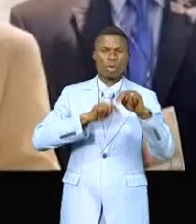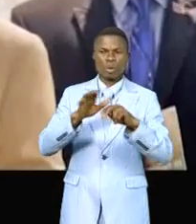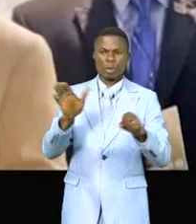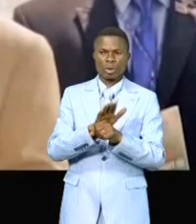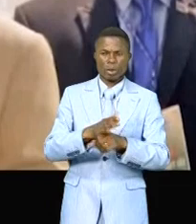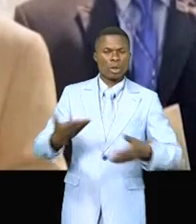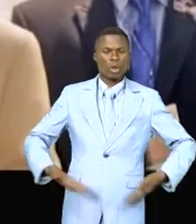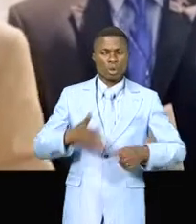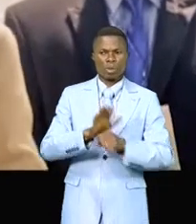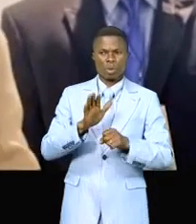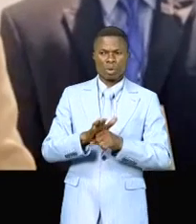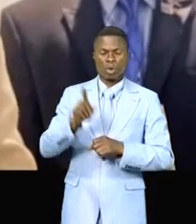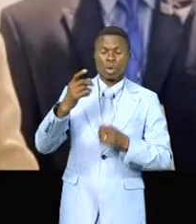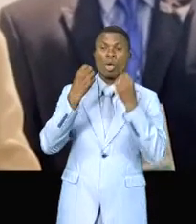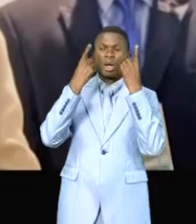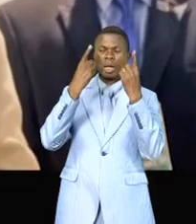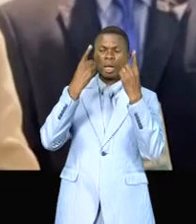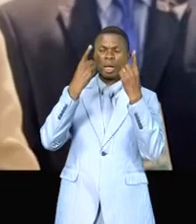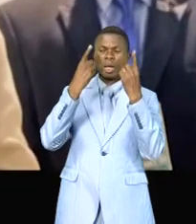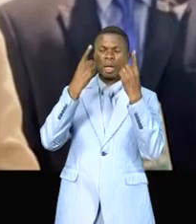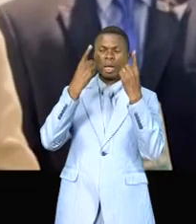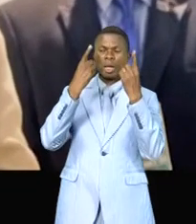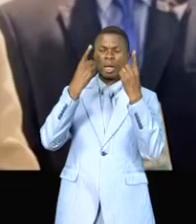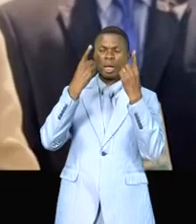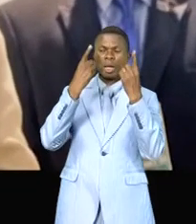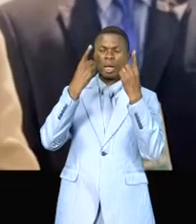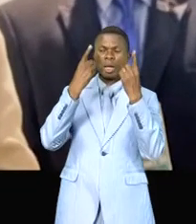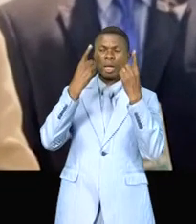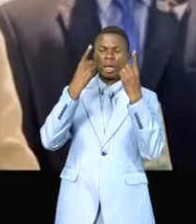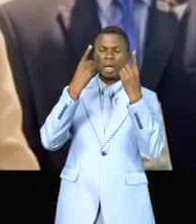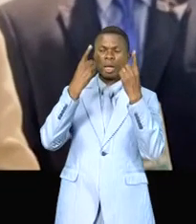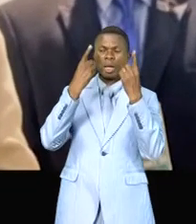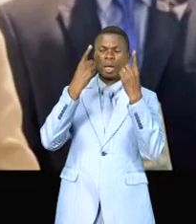Très ému, Patrick Atengo Mafo a remercié la